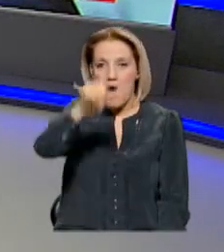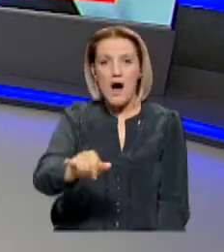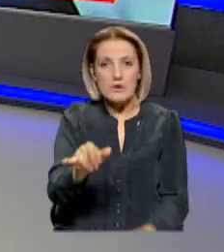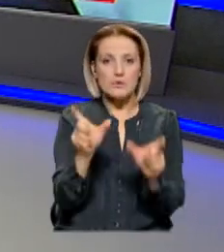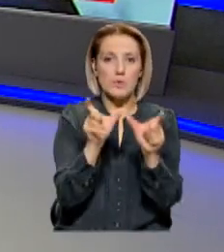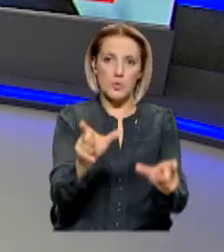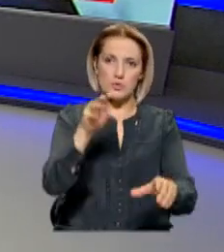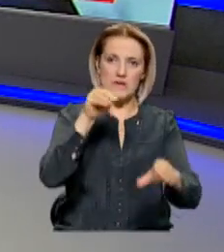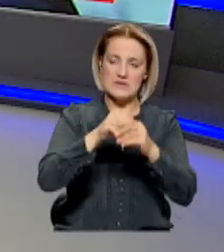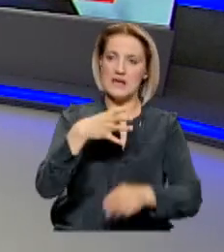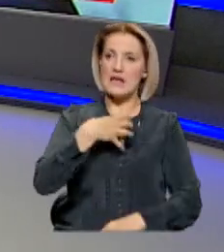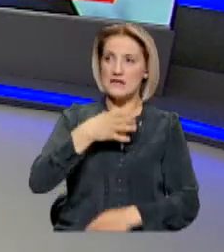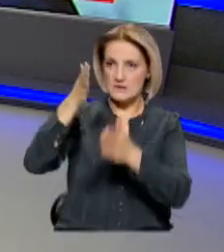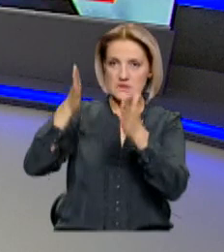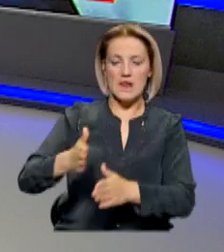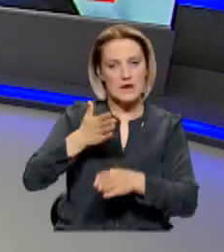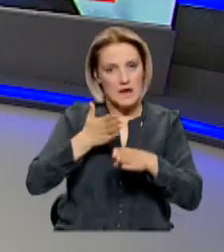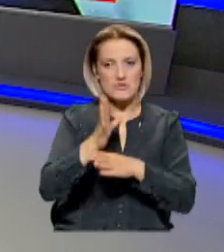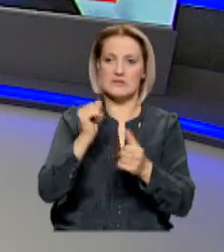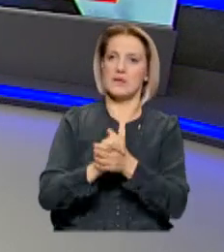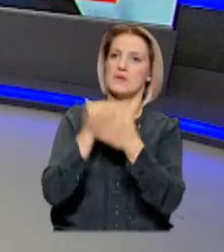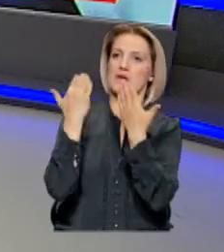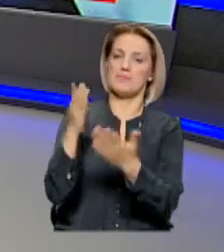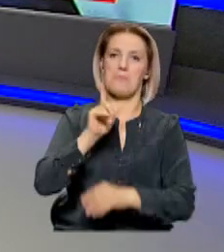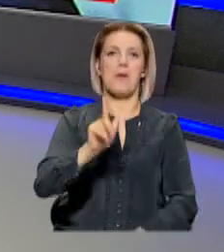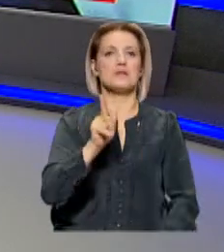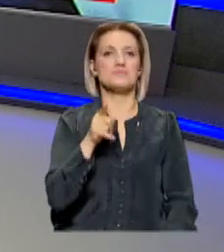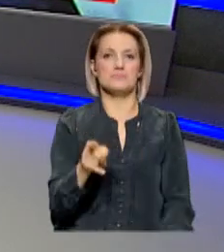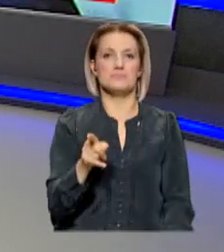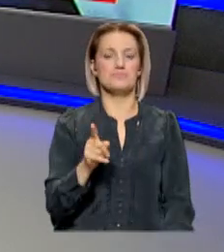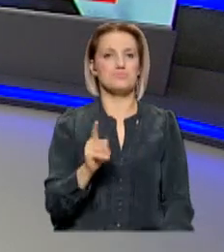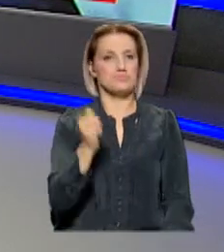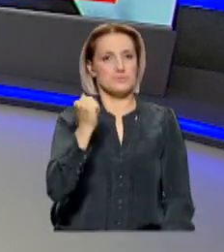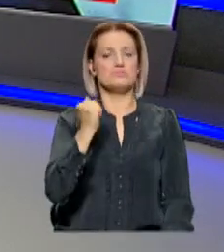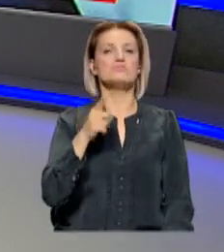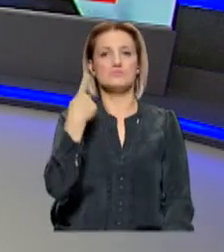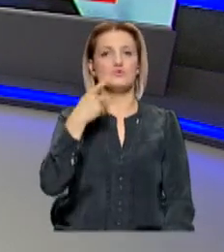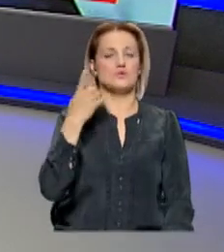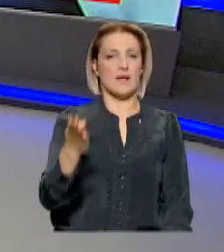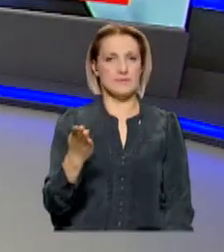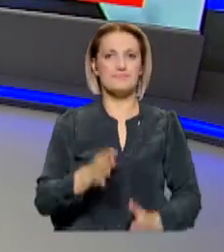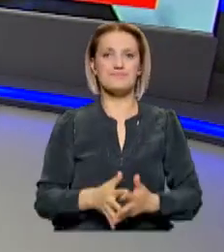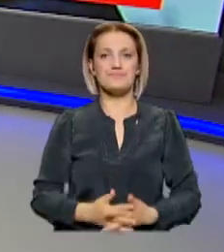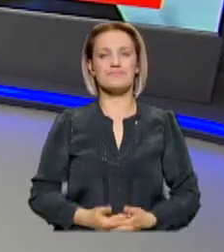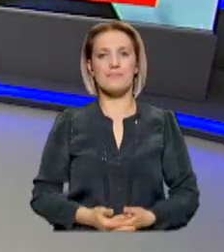savunduğun dan dolayı kendisine de Gerçekten tebrik etmek lazım bu dik duruşu yüzünden